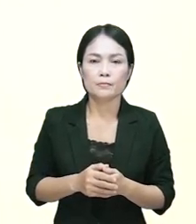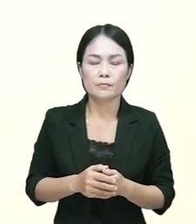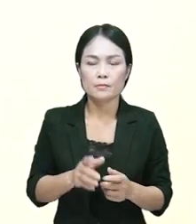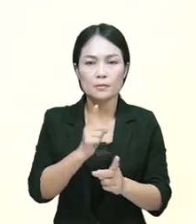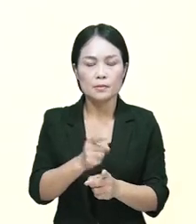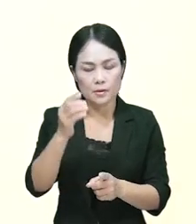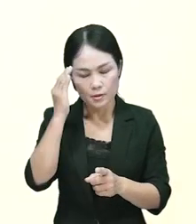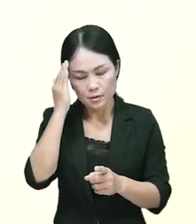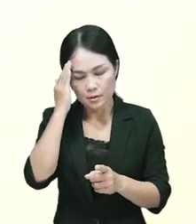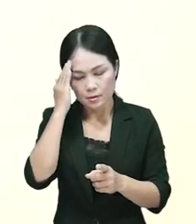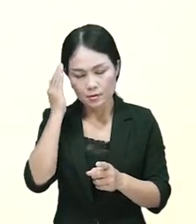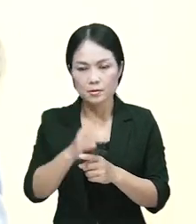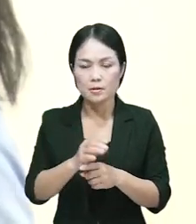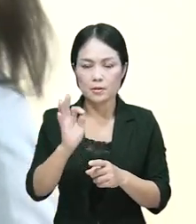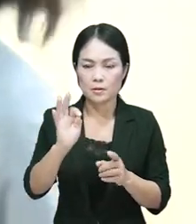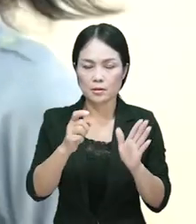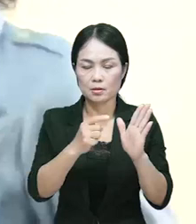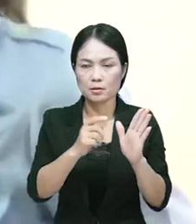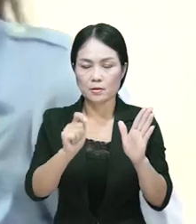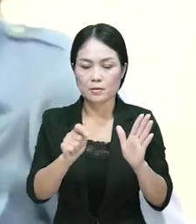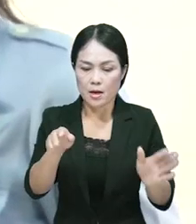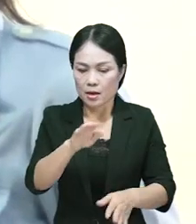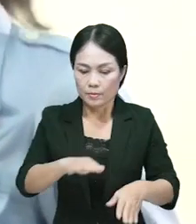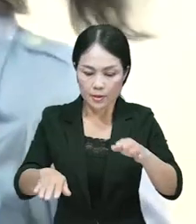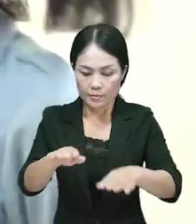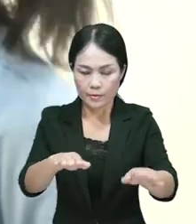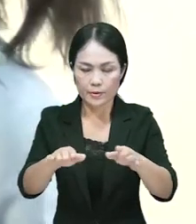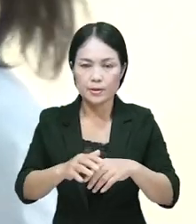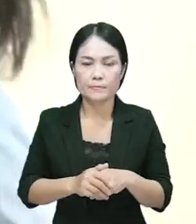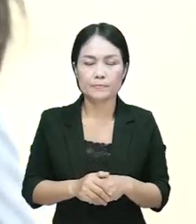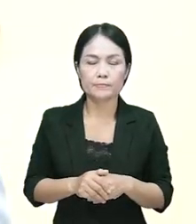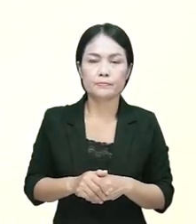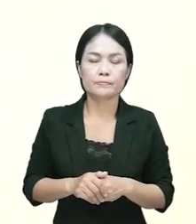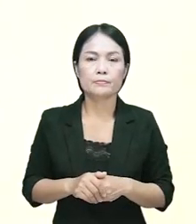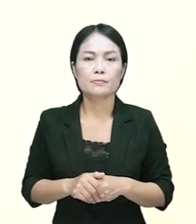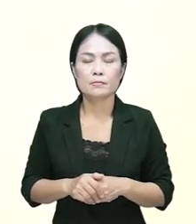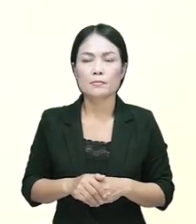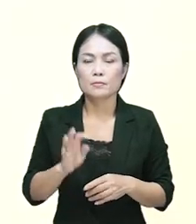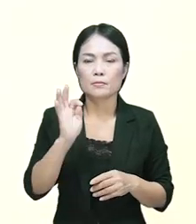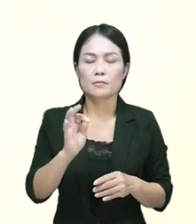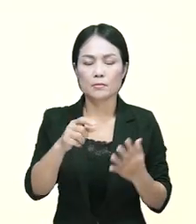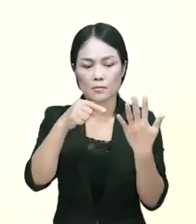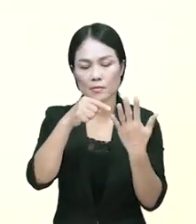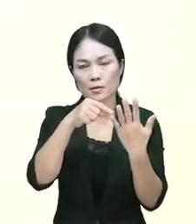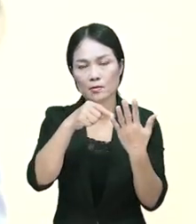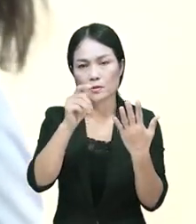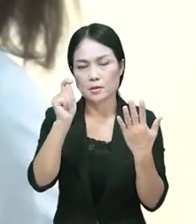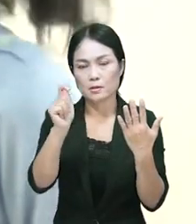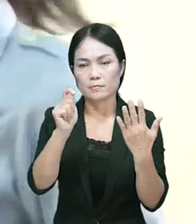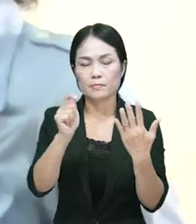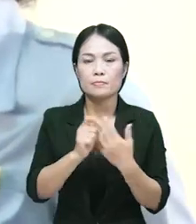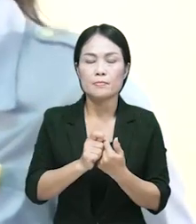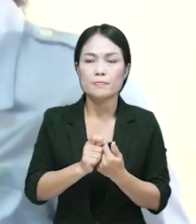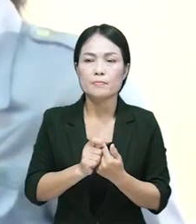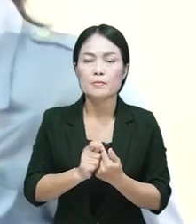ចាំវស្រអារគឺលូនដោយប្រវេប្រវាចាវស្រអៀររ